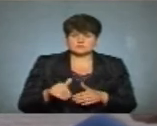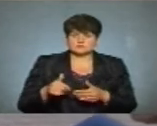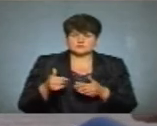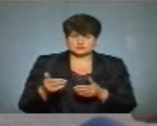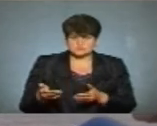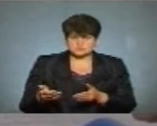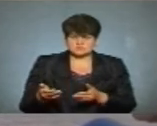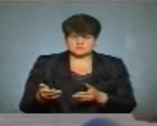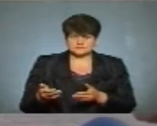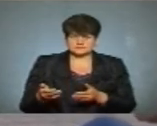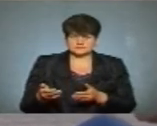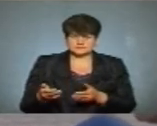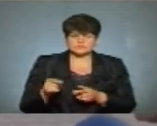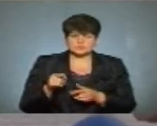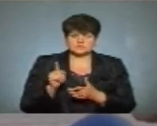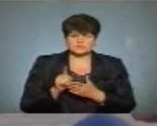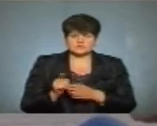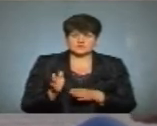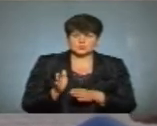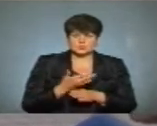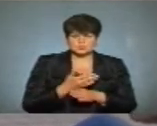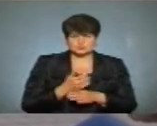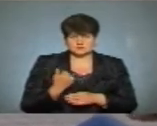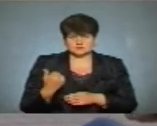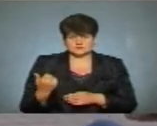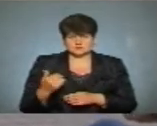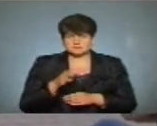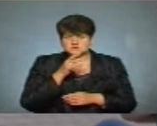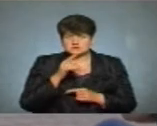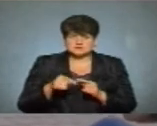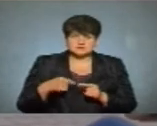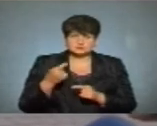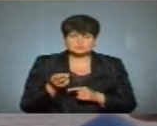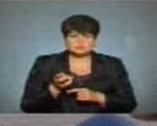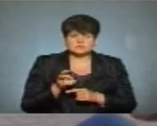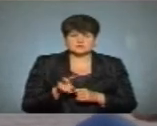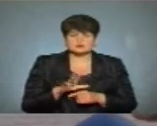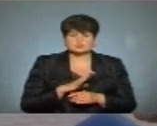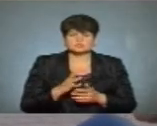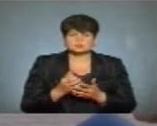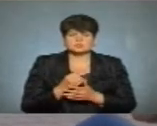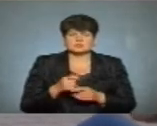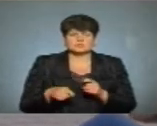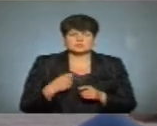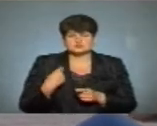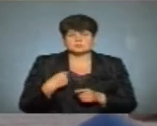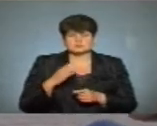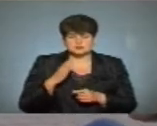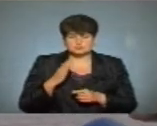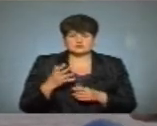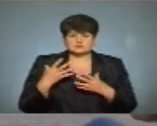пропозиції, і вони повинні усунути їх. Під час наступного виходу, де будуть виявлені порушення, ми будемо